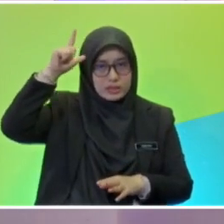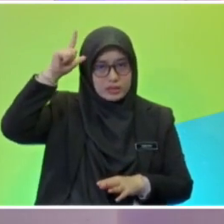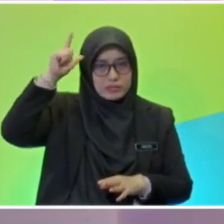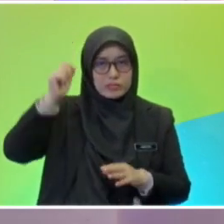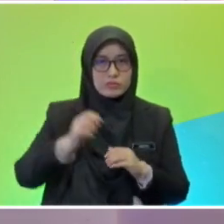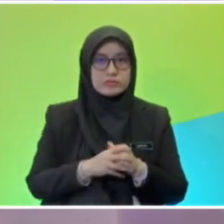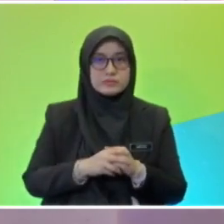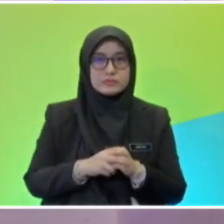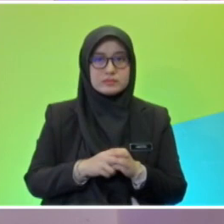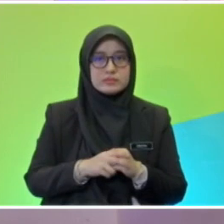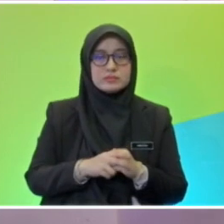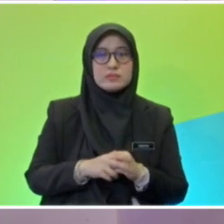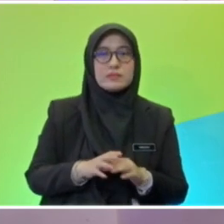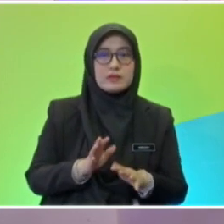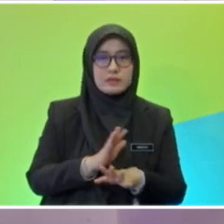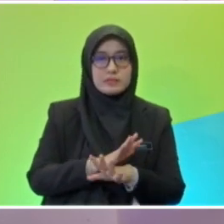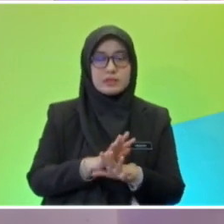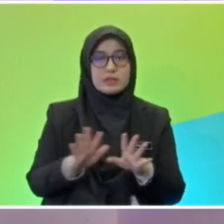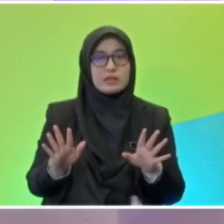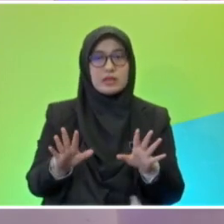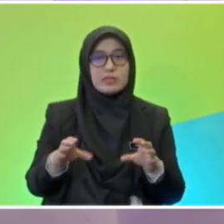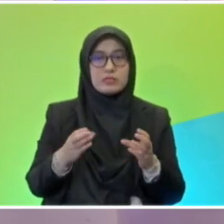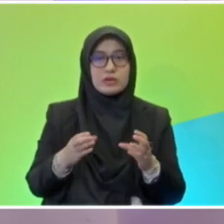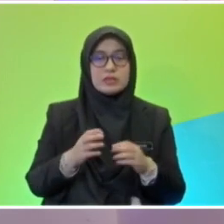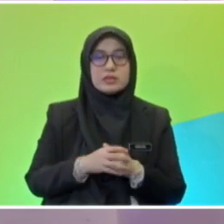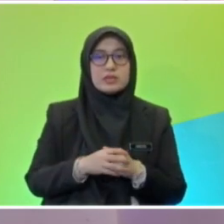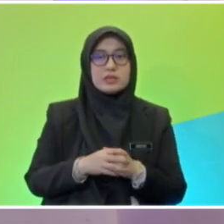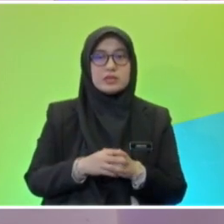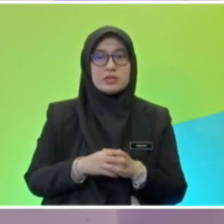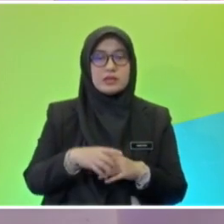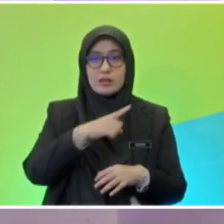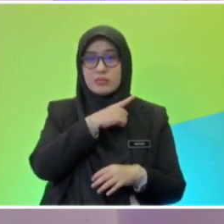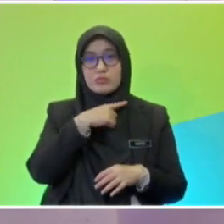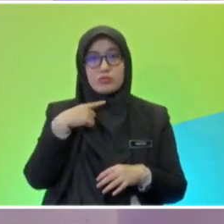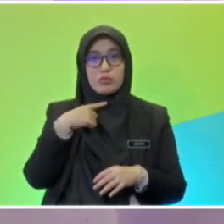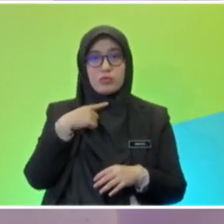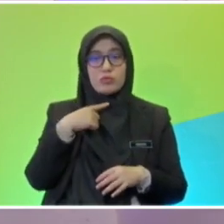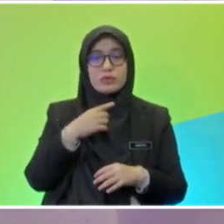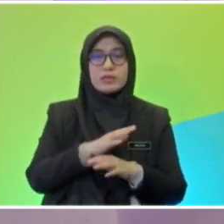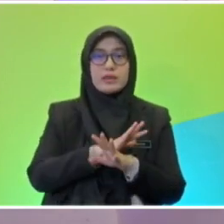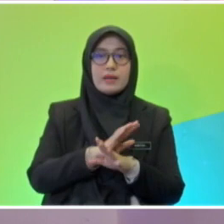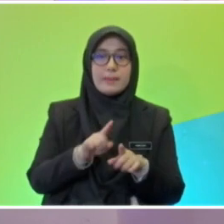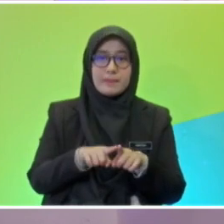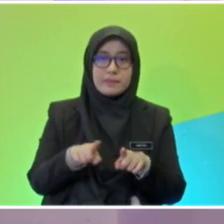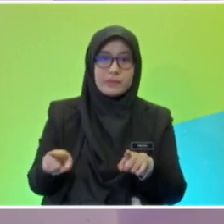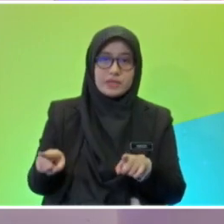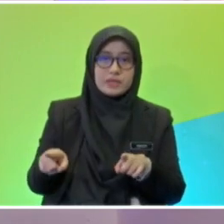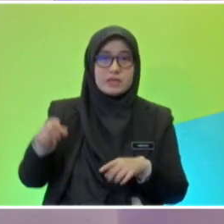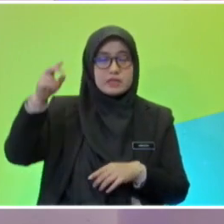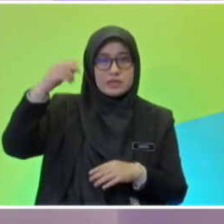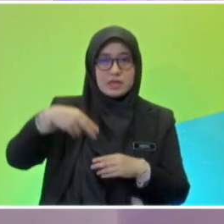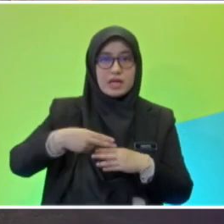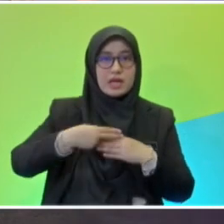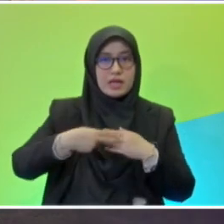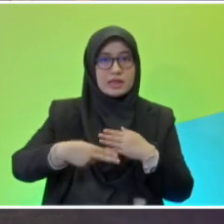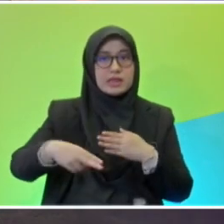tapi dia takut dengan melaksanakan pemberontakan kedua Jadi dua apa di